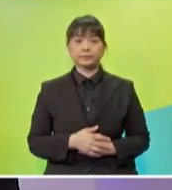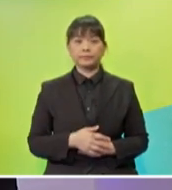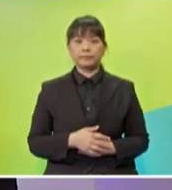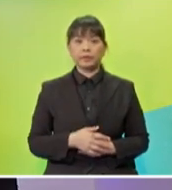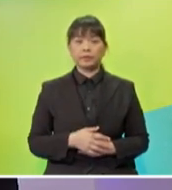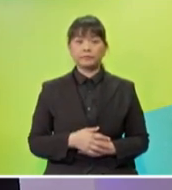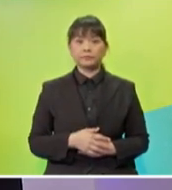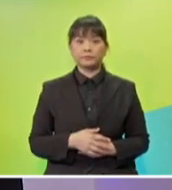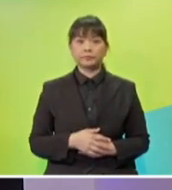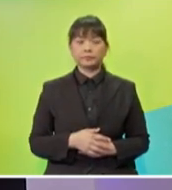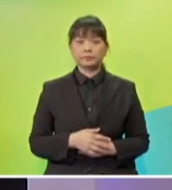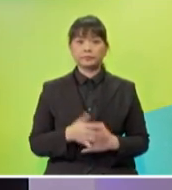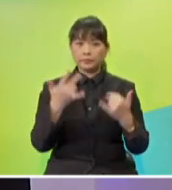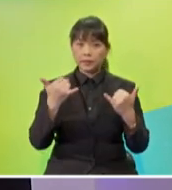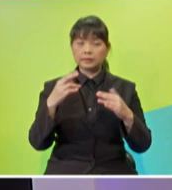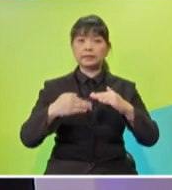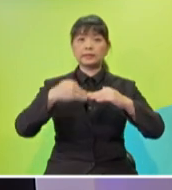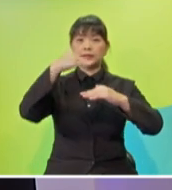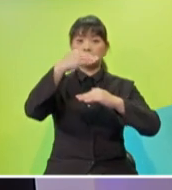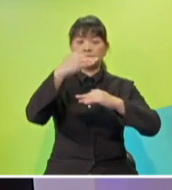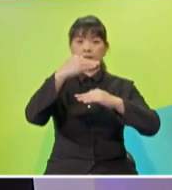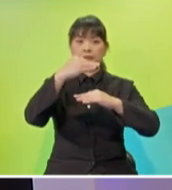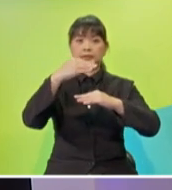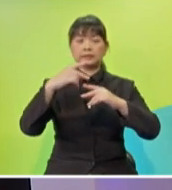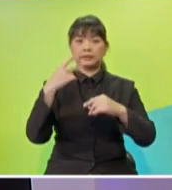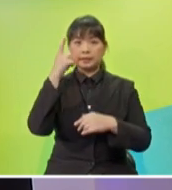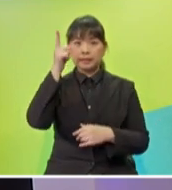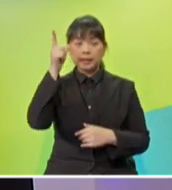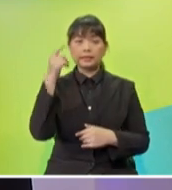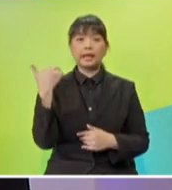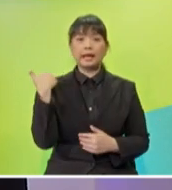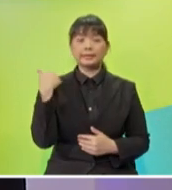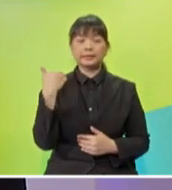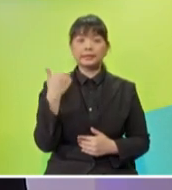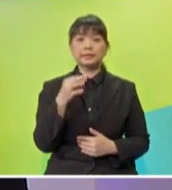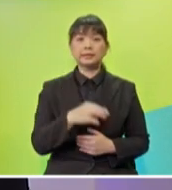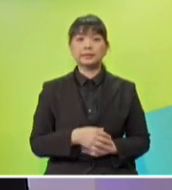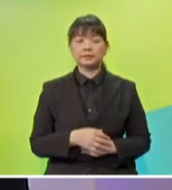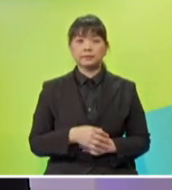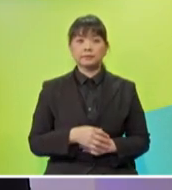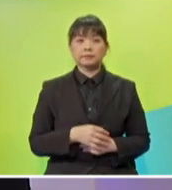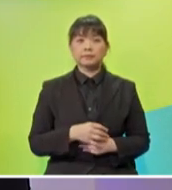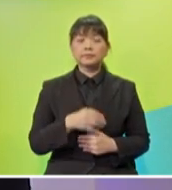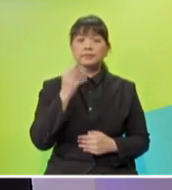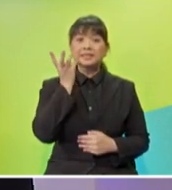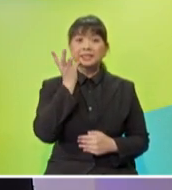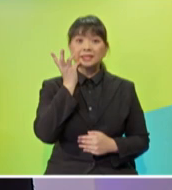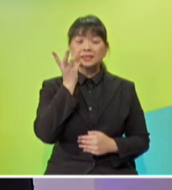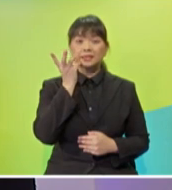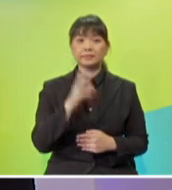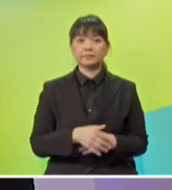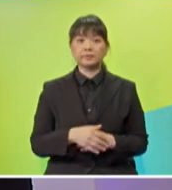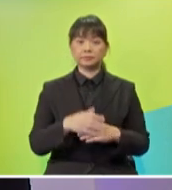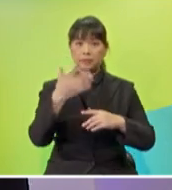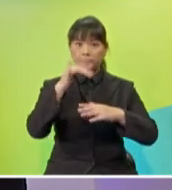kita lihat ada nasi dia itu kurangkan sedikit dan naik sedikit Ayo makin sedikit jadi itu